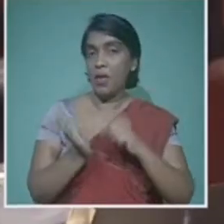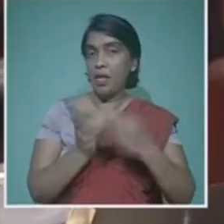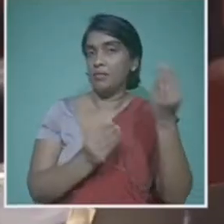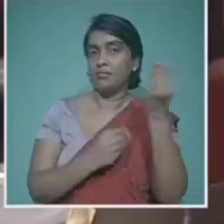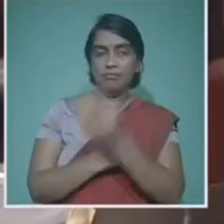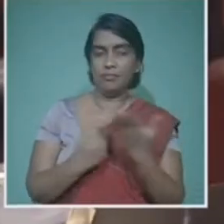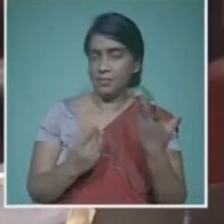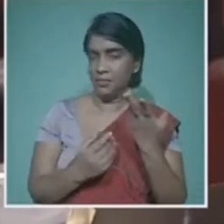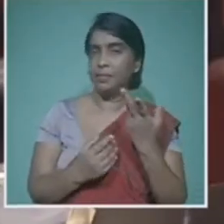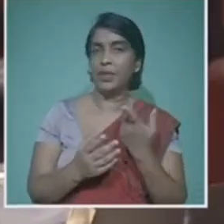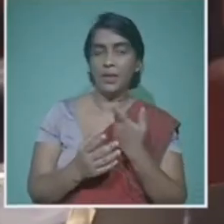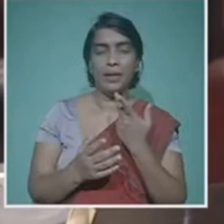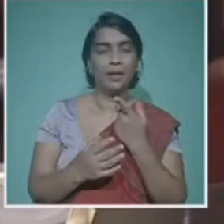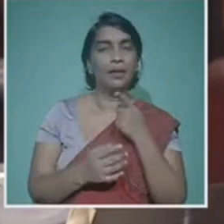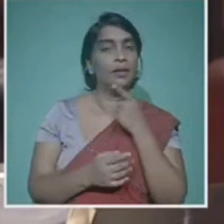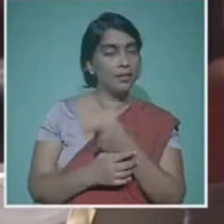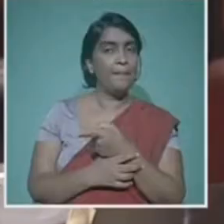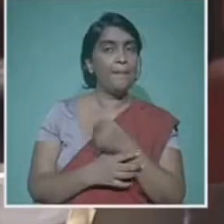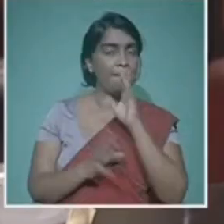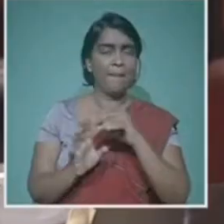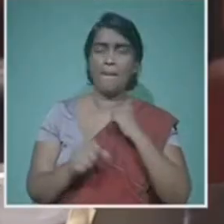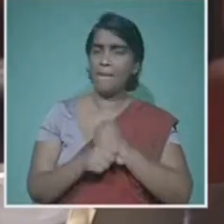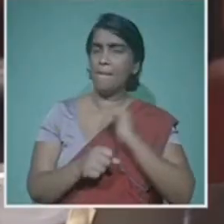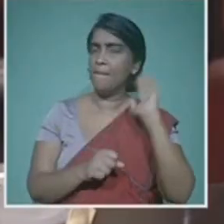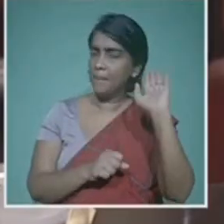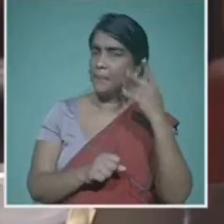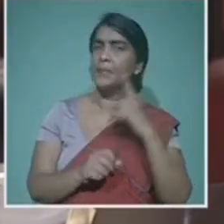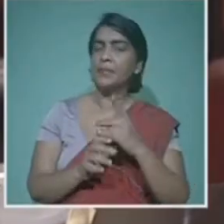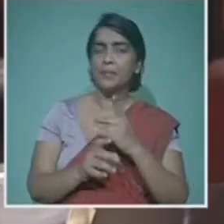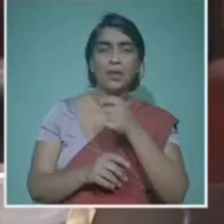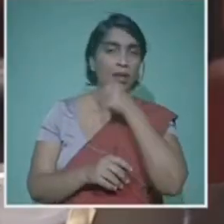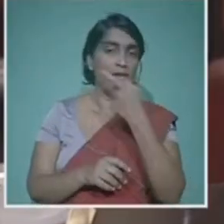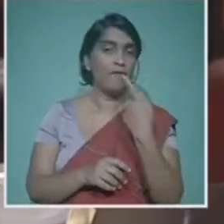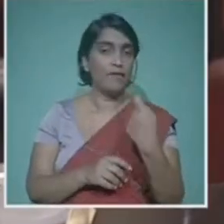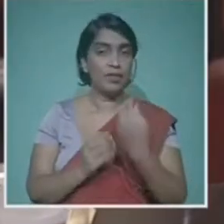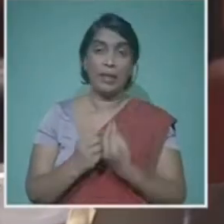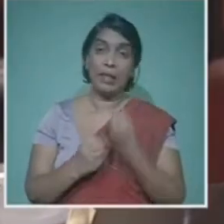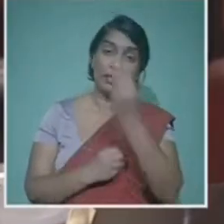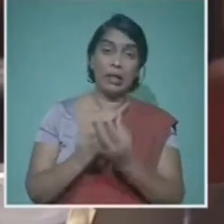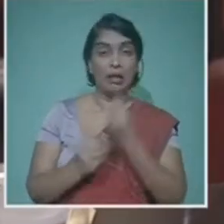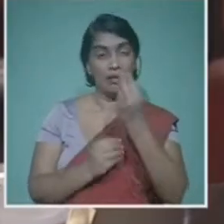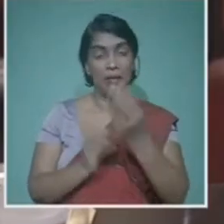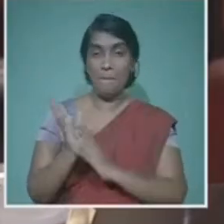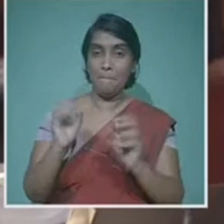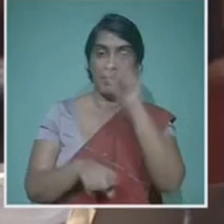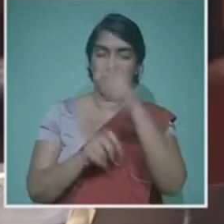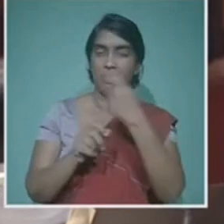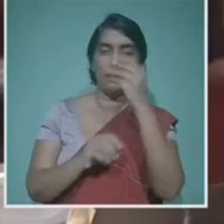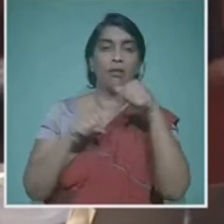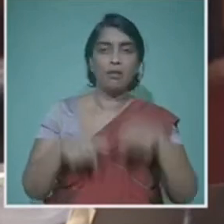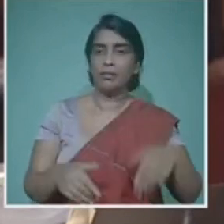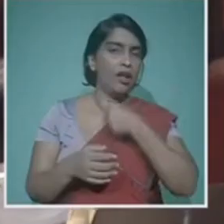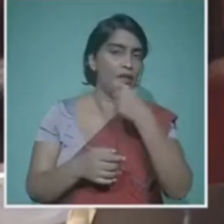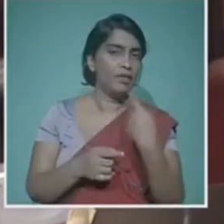ஒவ்வொரு அரசாங்கமும் ஓய்வூதியத்தை அறிவிக்கிறது. ஆனால் அந்த ஓய்வூதியம் வந்து ஒழுங்காக அவர்களுக்கு இன்று இட்ட வரைக்கும்